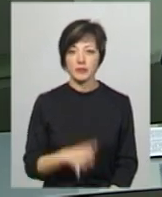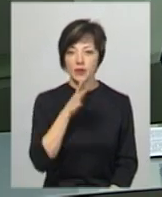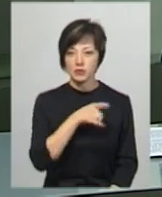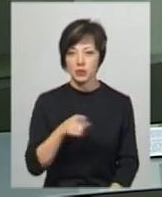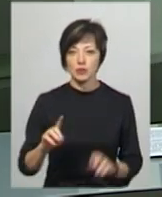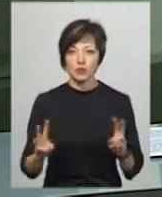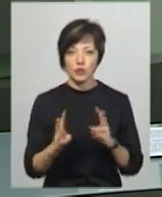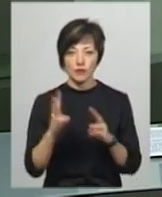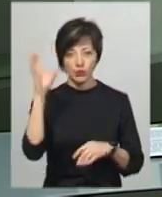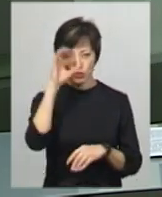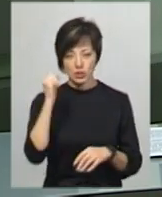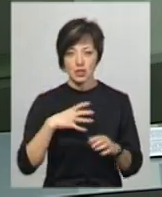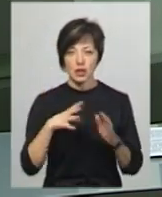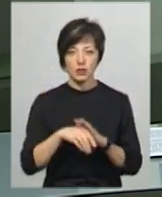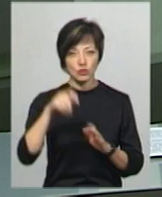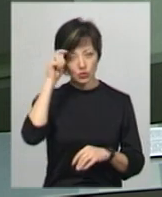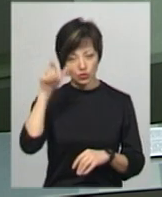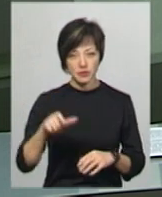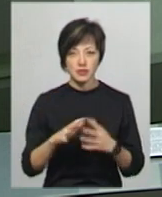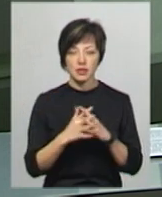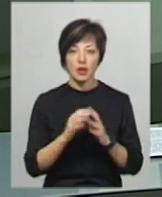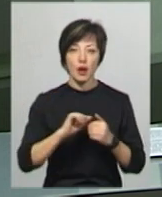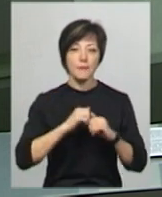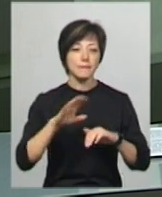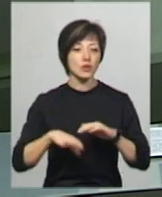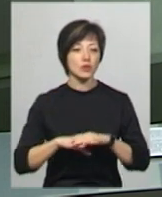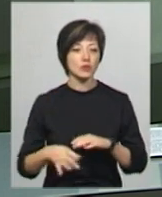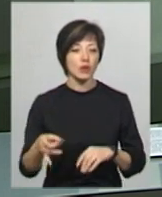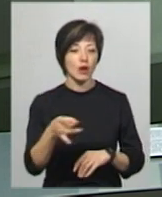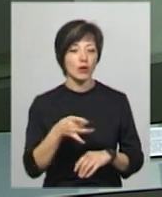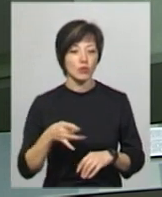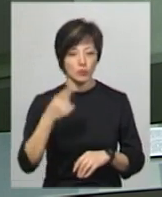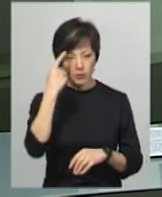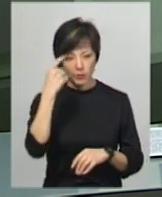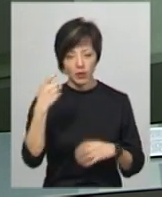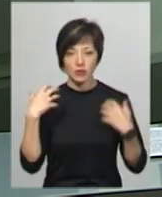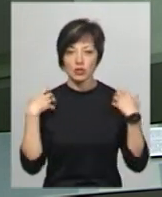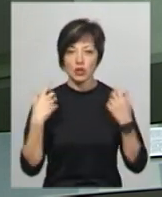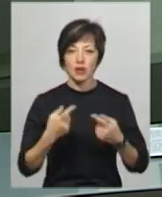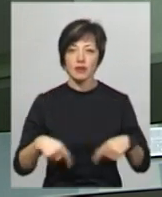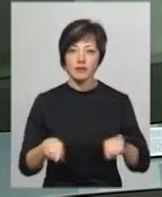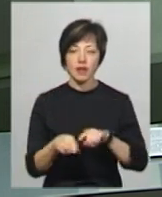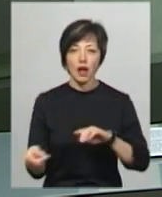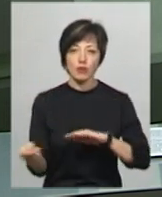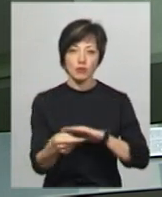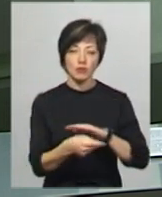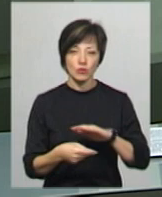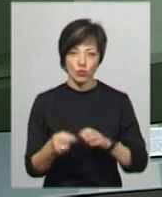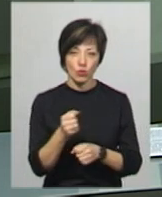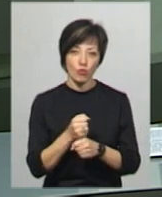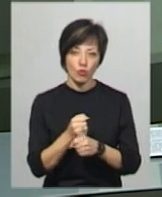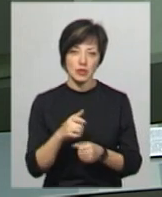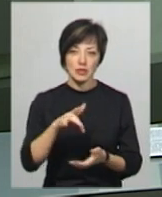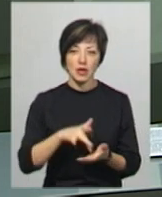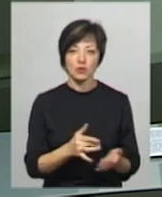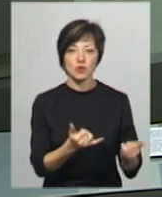вночі загинув чоловік. Сталося це у селі Княгинин Кам'янець-Подільського району. Повідомляє начальник відділу агітаційно-пропагандистської роботи